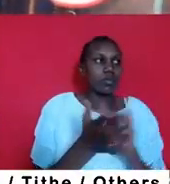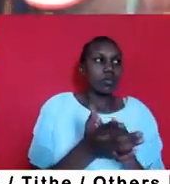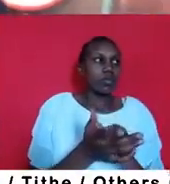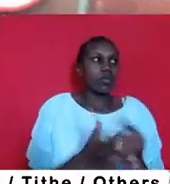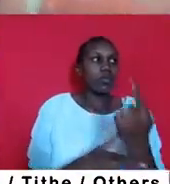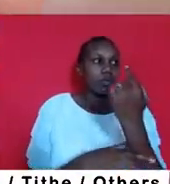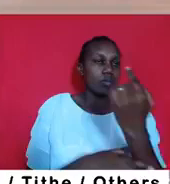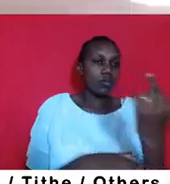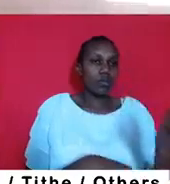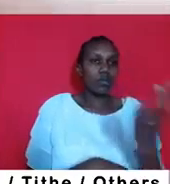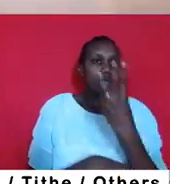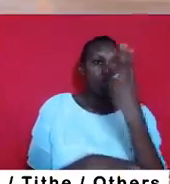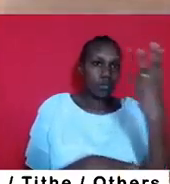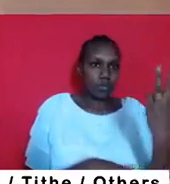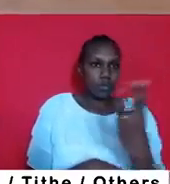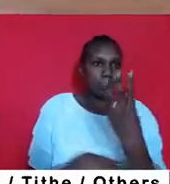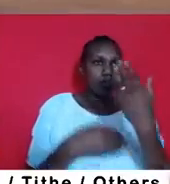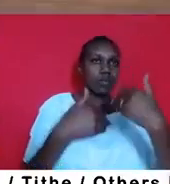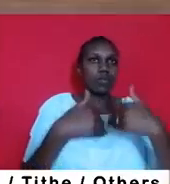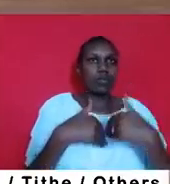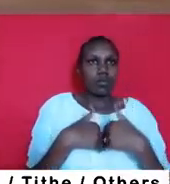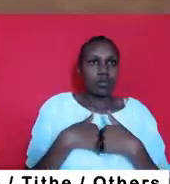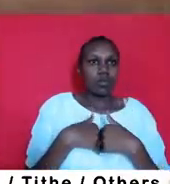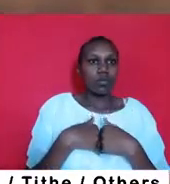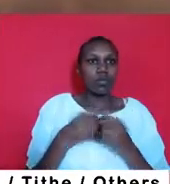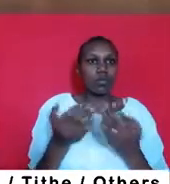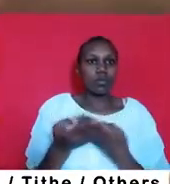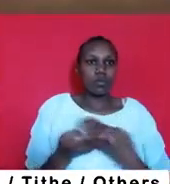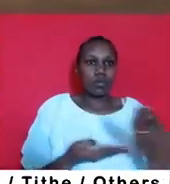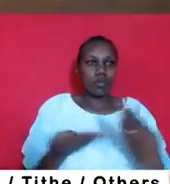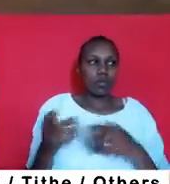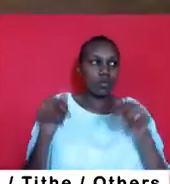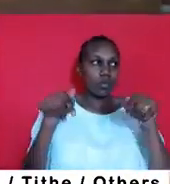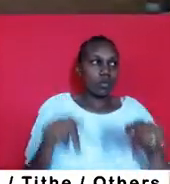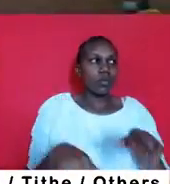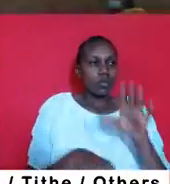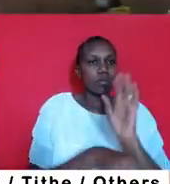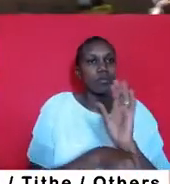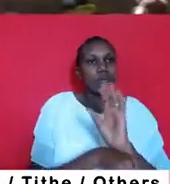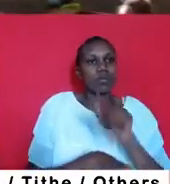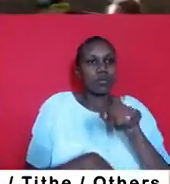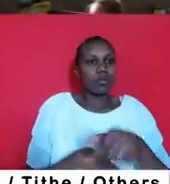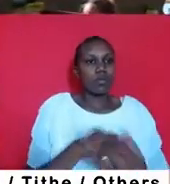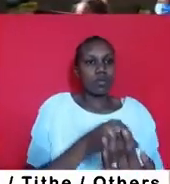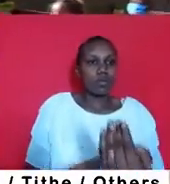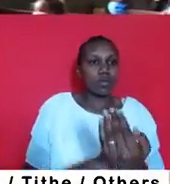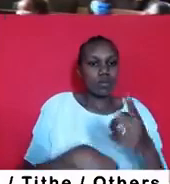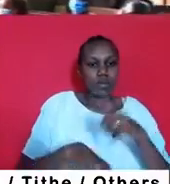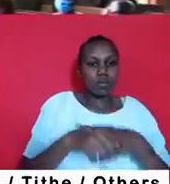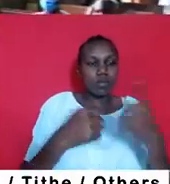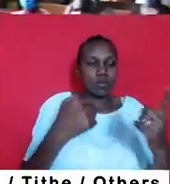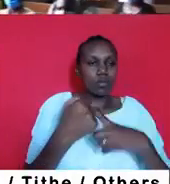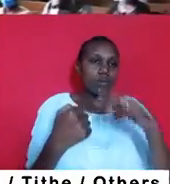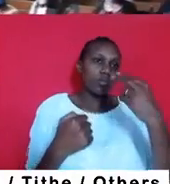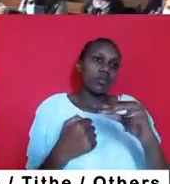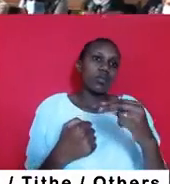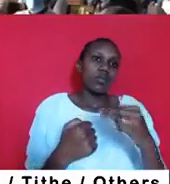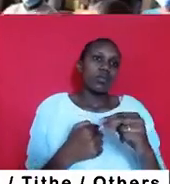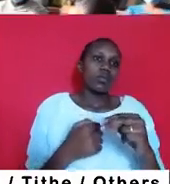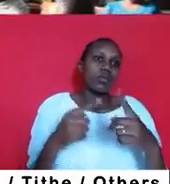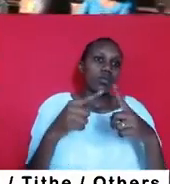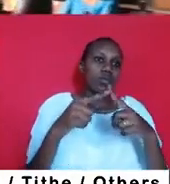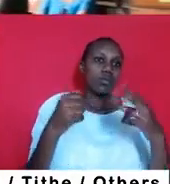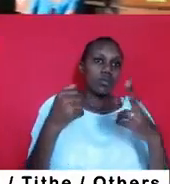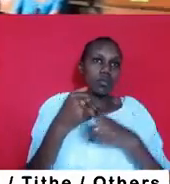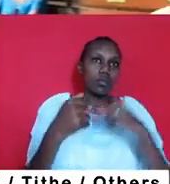kila Wednesday tuko na ibada asubuhi ya maombi kutoka saa 12 asubuhi